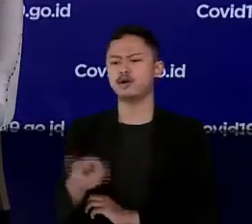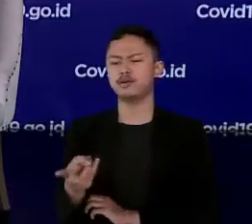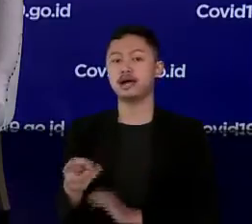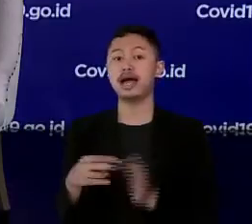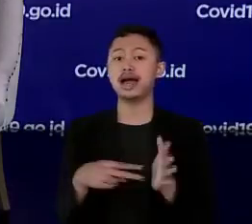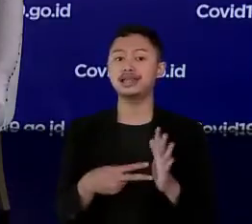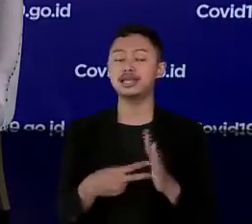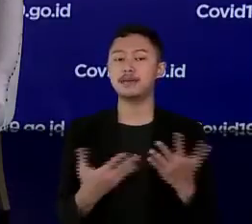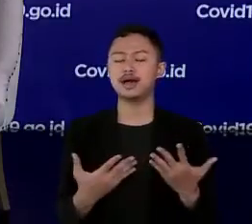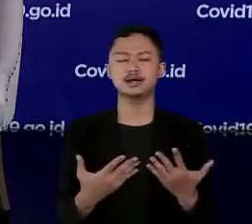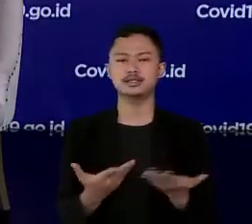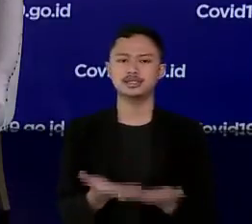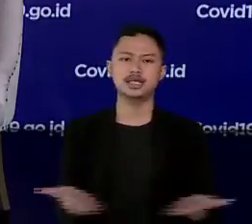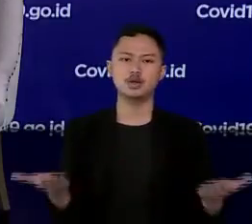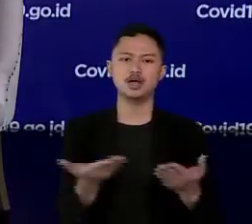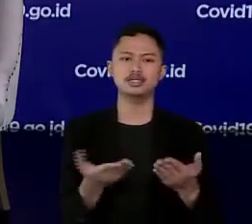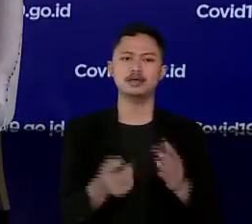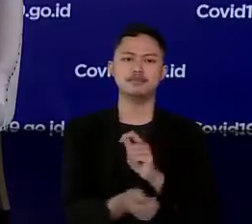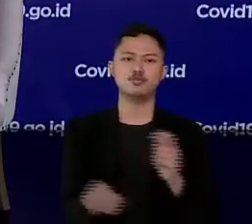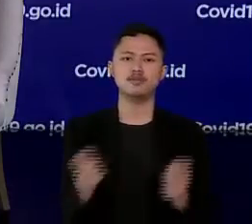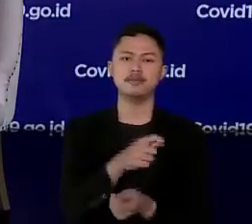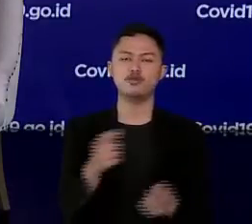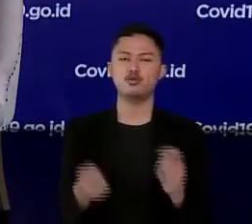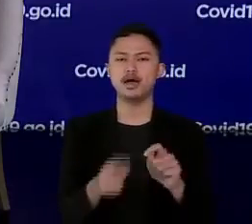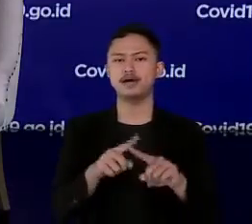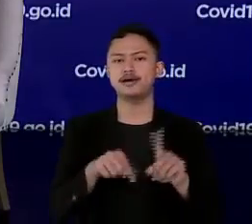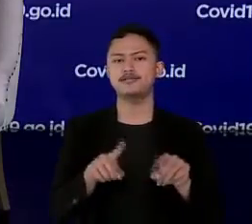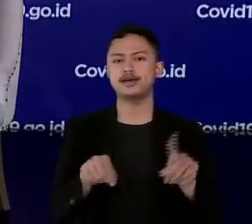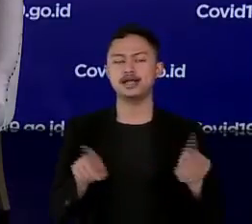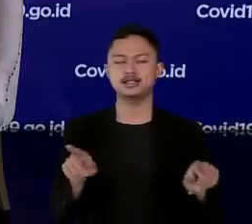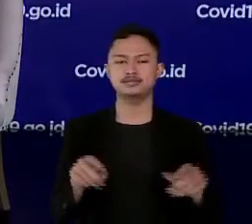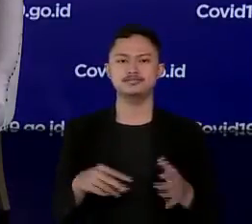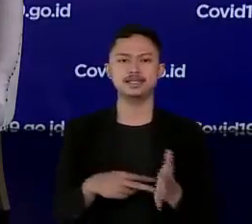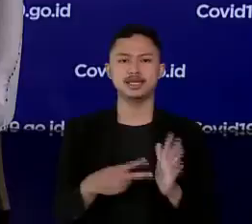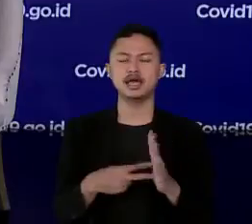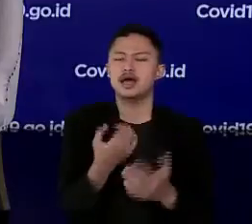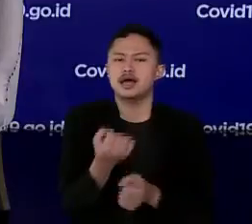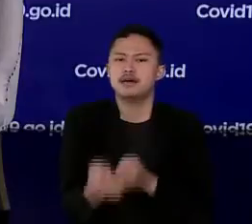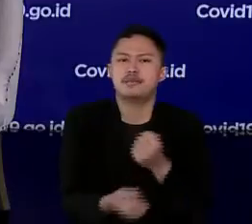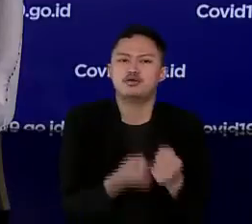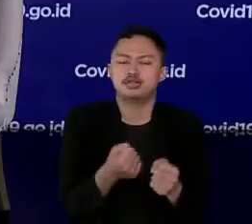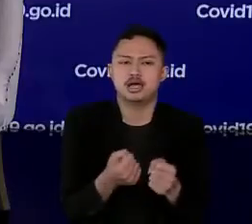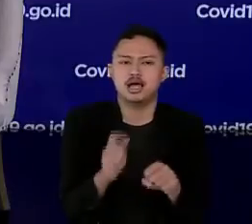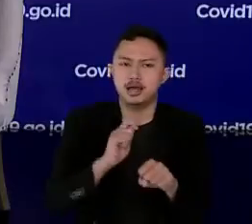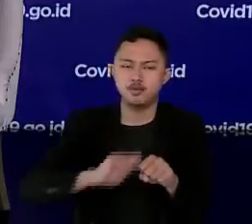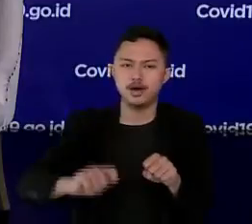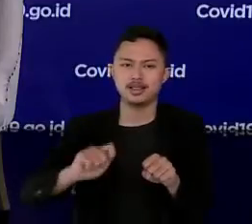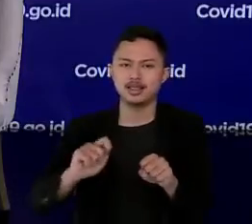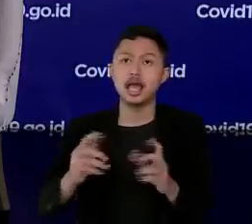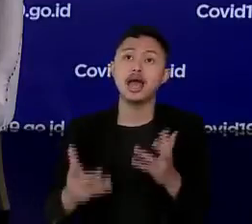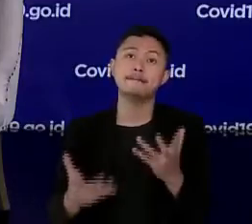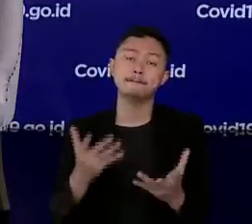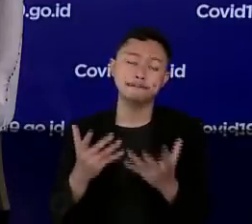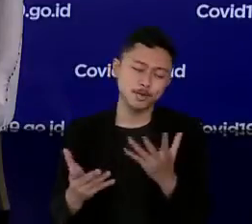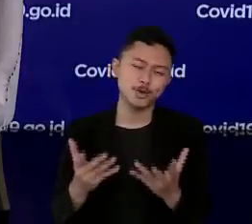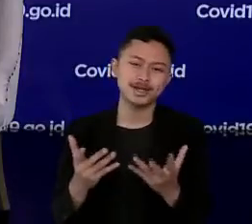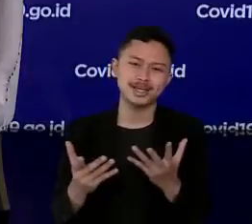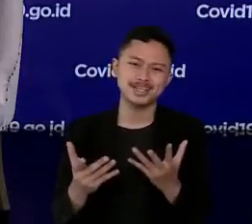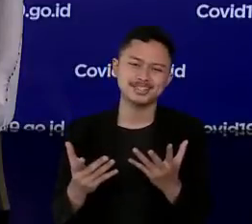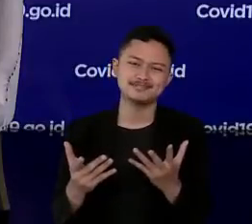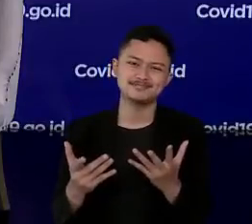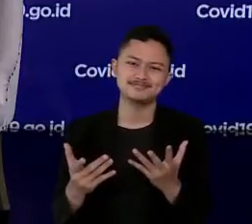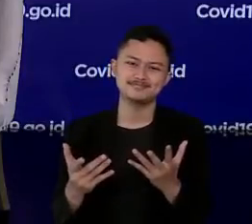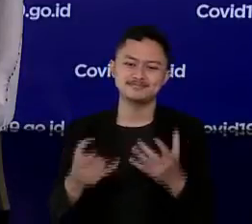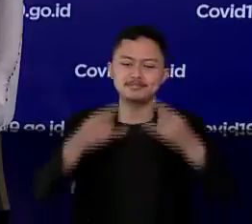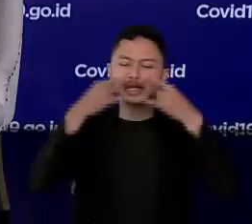covert first love ini sangat dinamis ya Jadi kita memproduksi bahwa kita mungkin tidak bakal